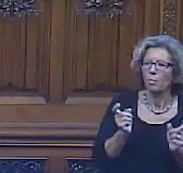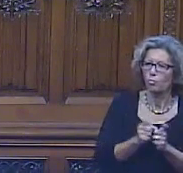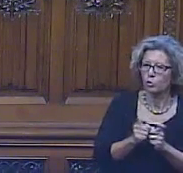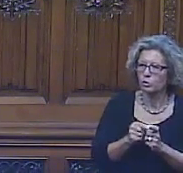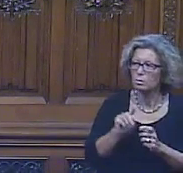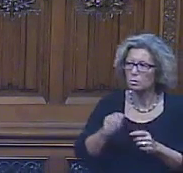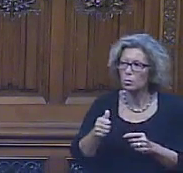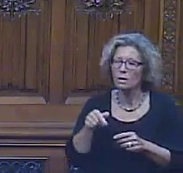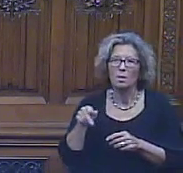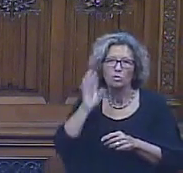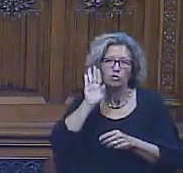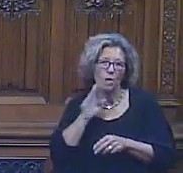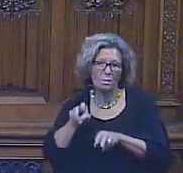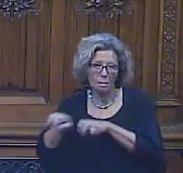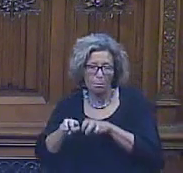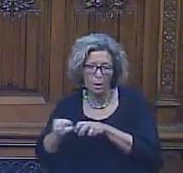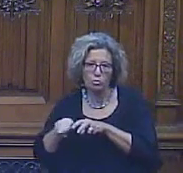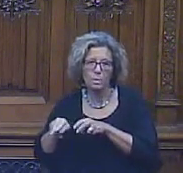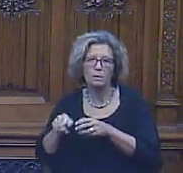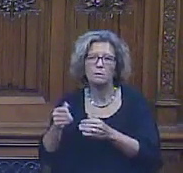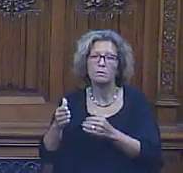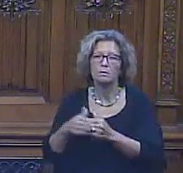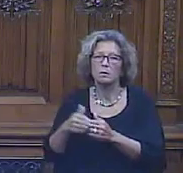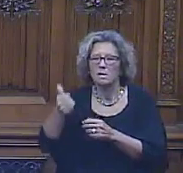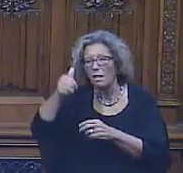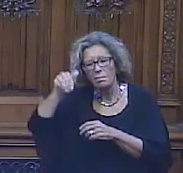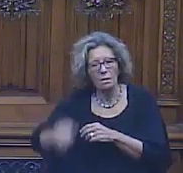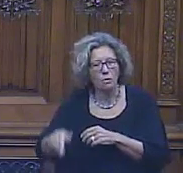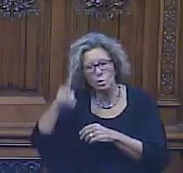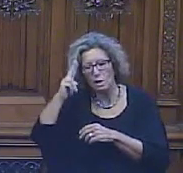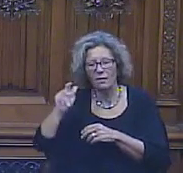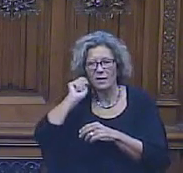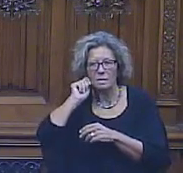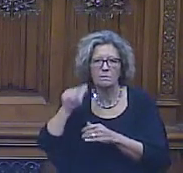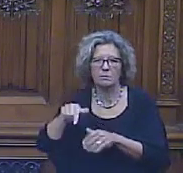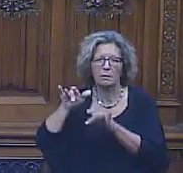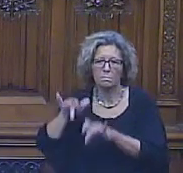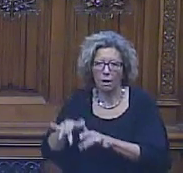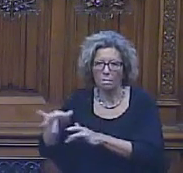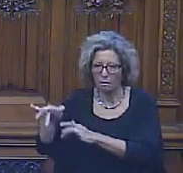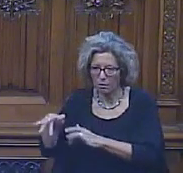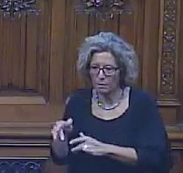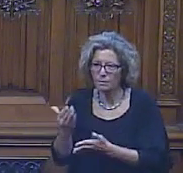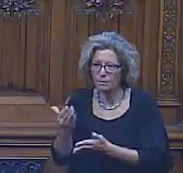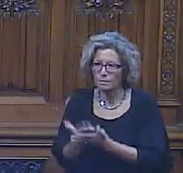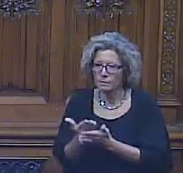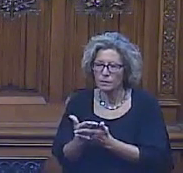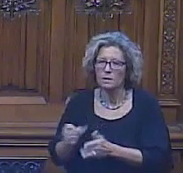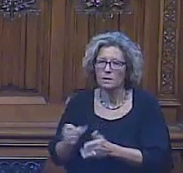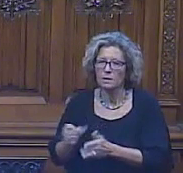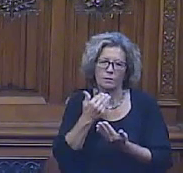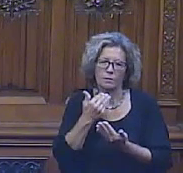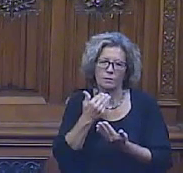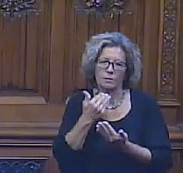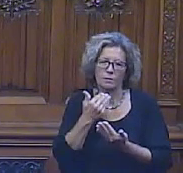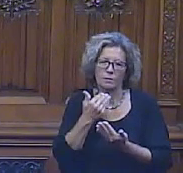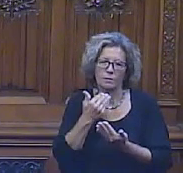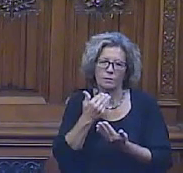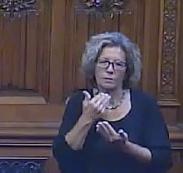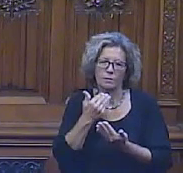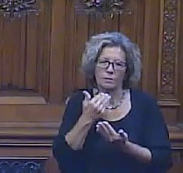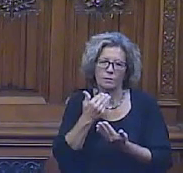dieses Stadtmanagements tausende Wienerinnen und Wiener sind. Und das ist der Charakter, das ist die